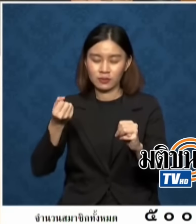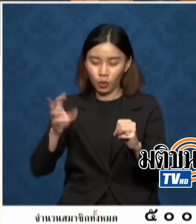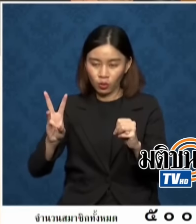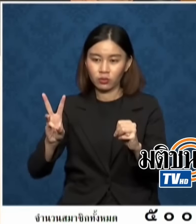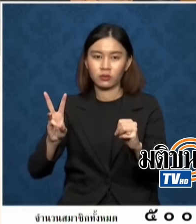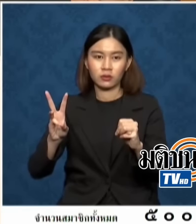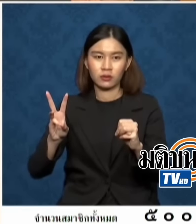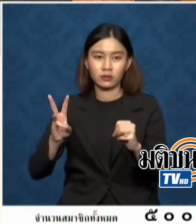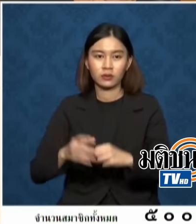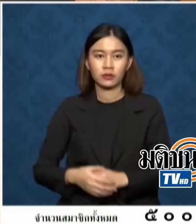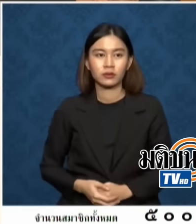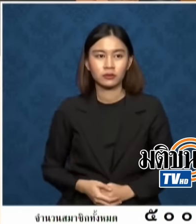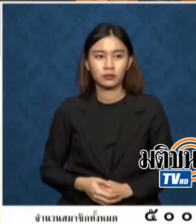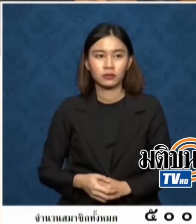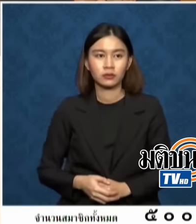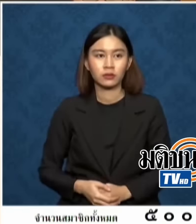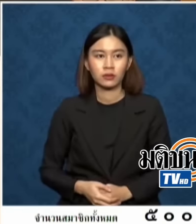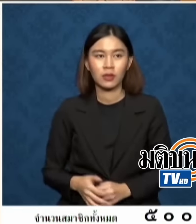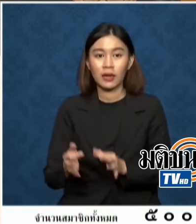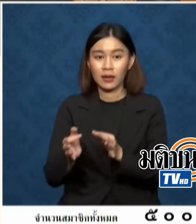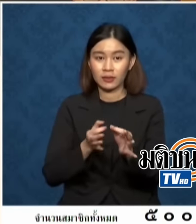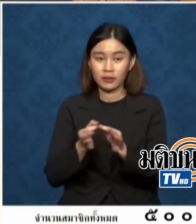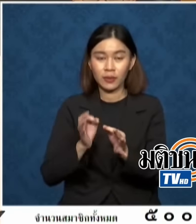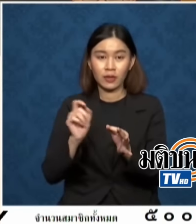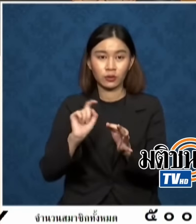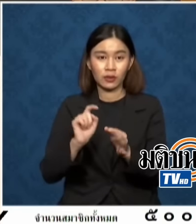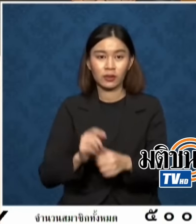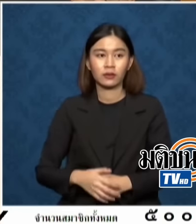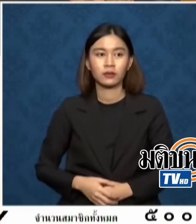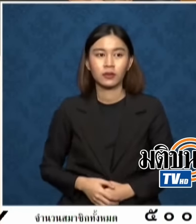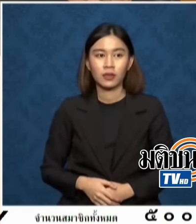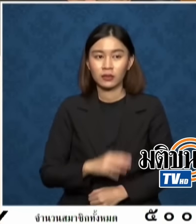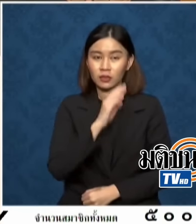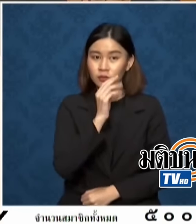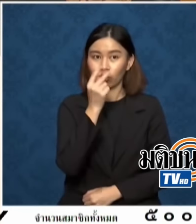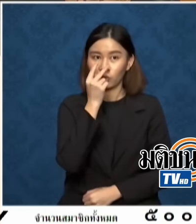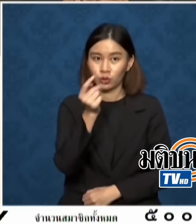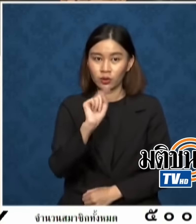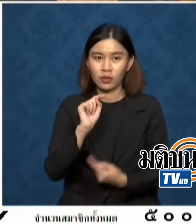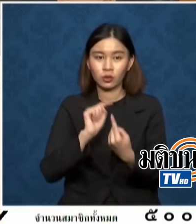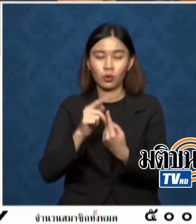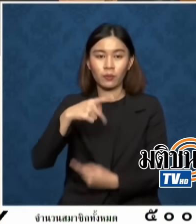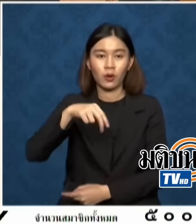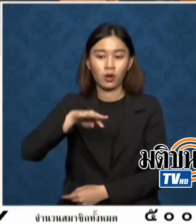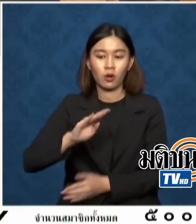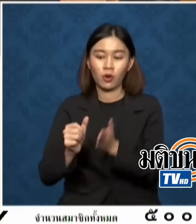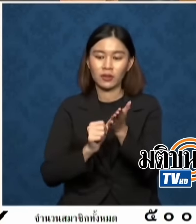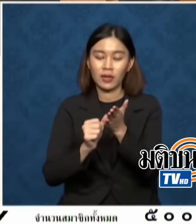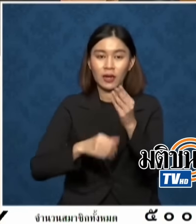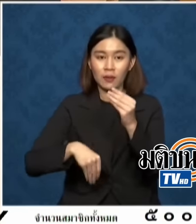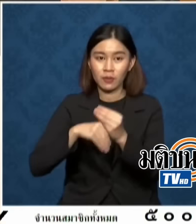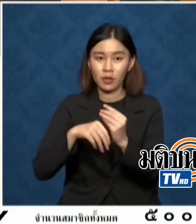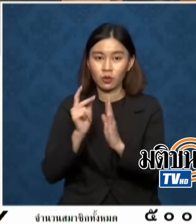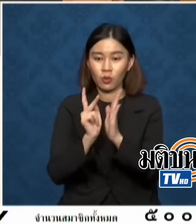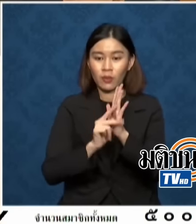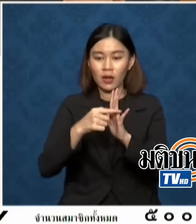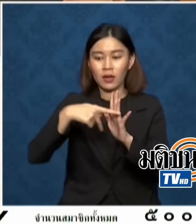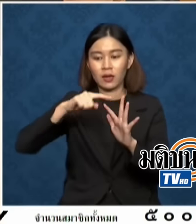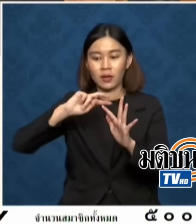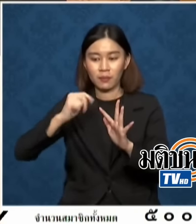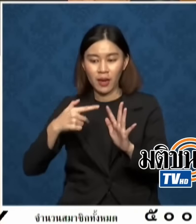ะครับอย่างนี้ครับผมขออนุญาตเรียนว่าจริงๆเนี่ยถ้าเราดูแล้วเนี่ยในตัวร่างปฏิบัติแก้ไขเพิ่มเติมประมวลกฎหมายแพ่งและ